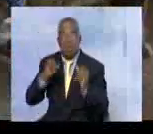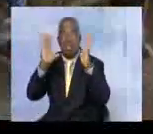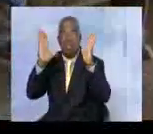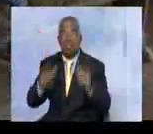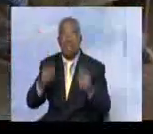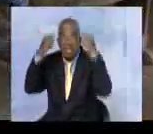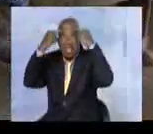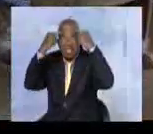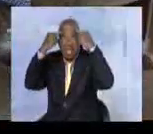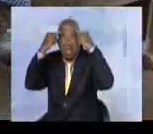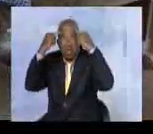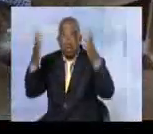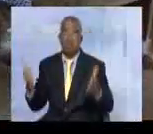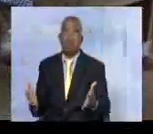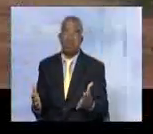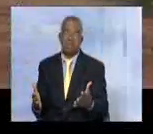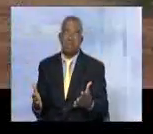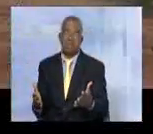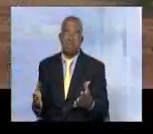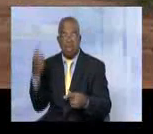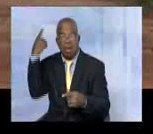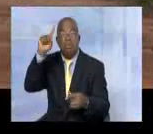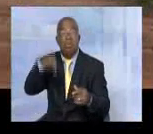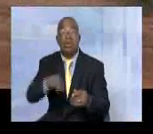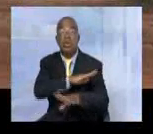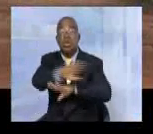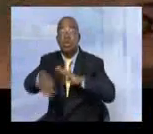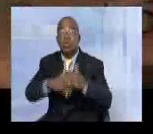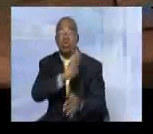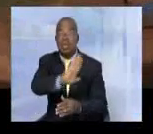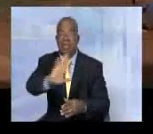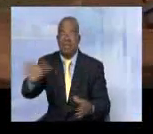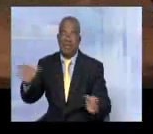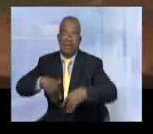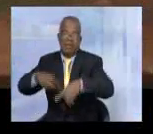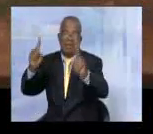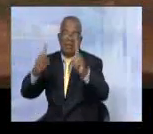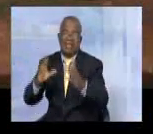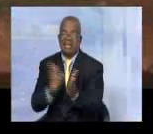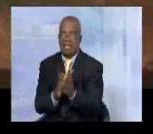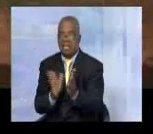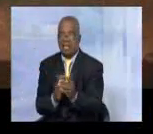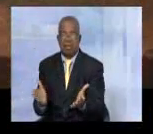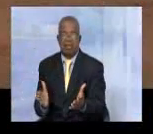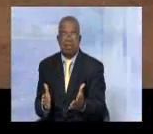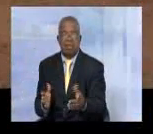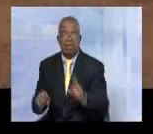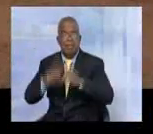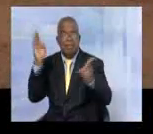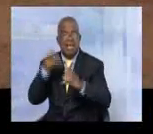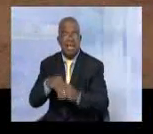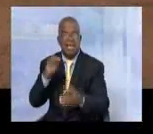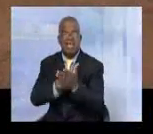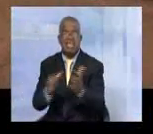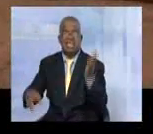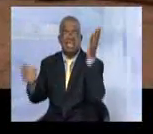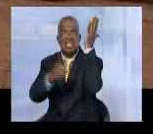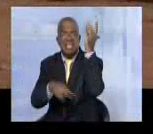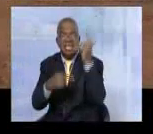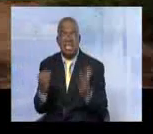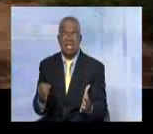Cependant, la commune de Kounaïri est loin d'emprunter cette voie. Sur 6 villages que compte la commune, seulement